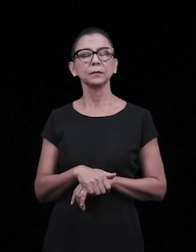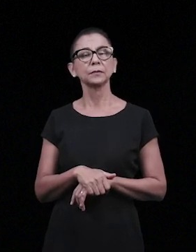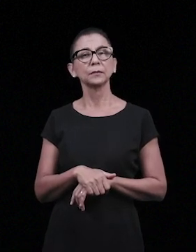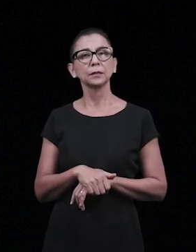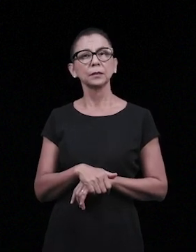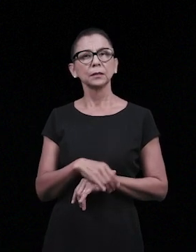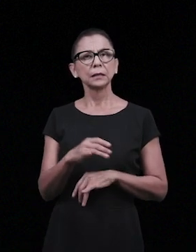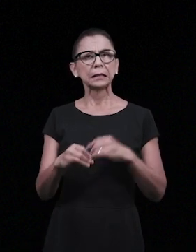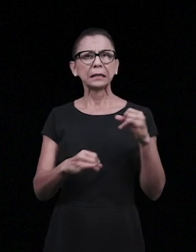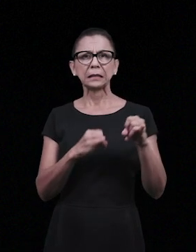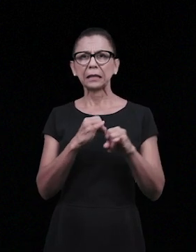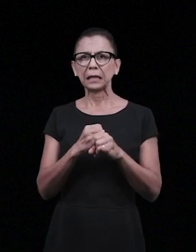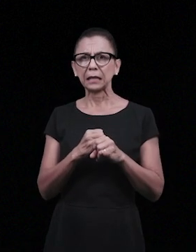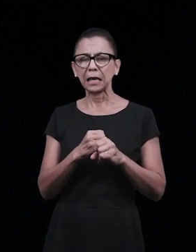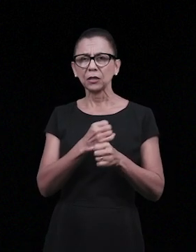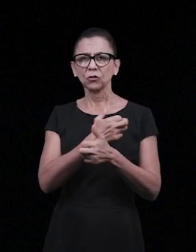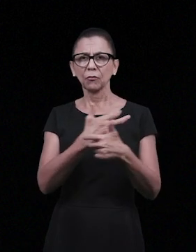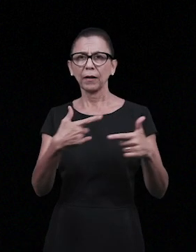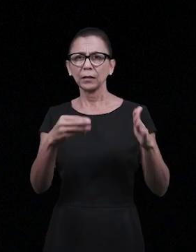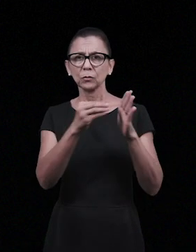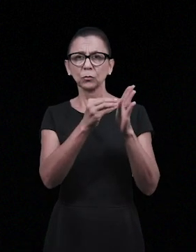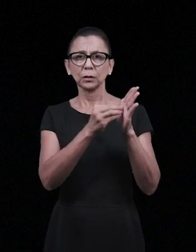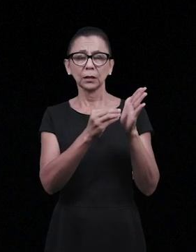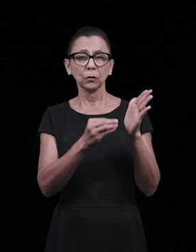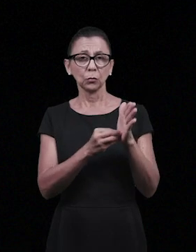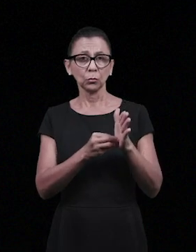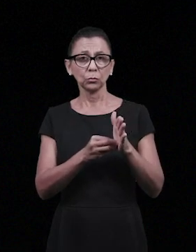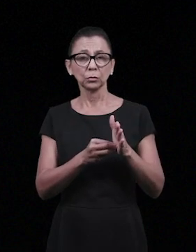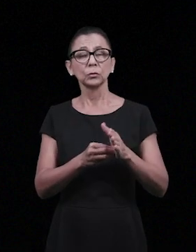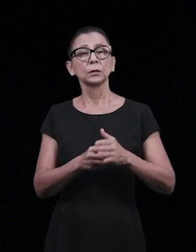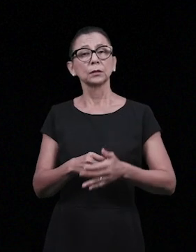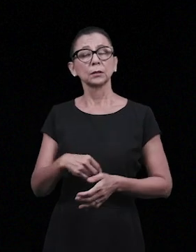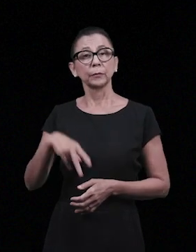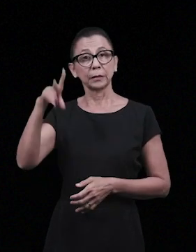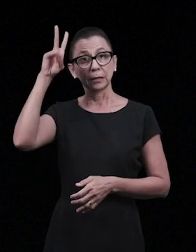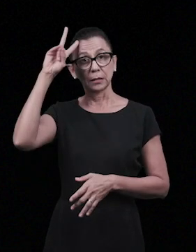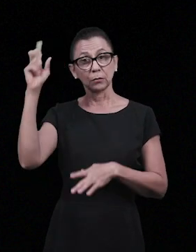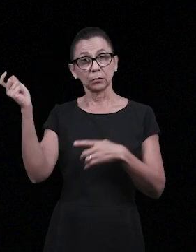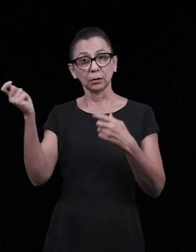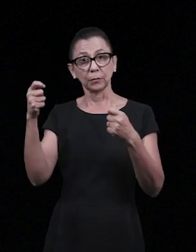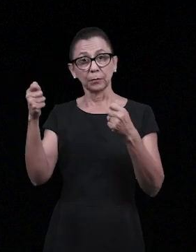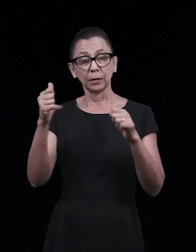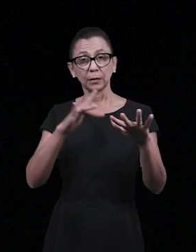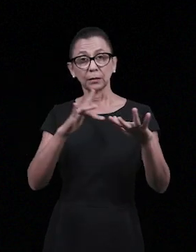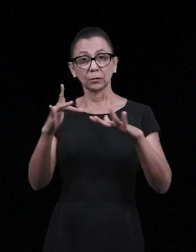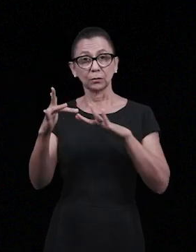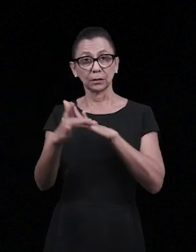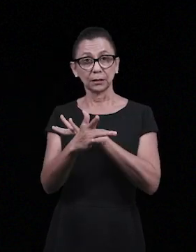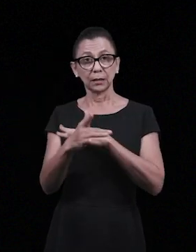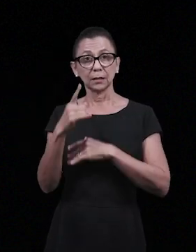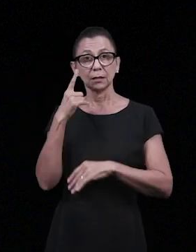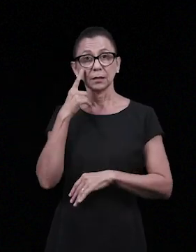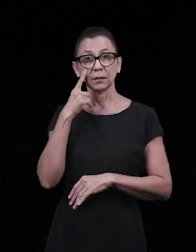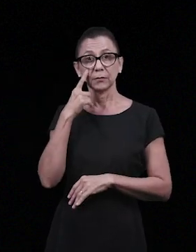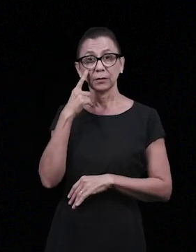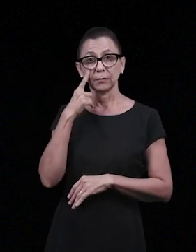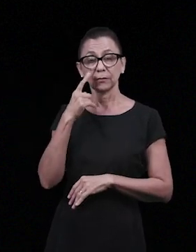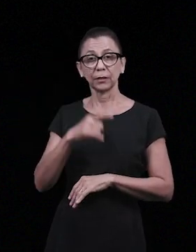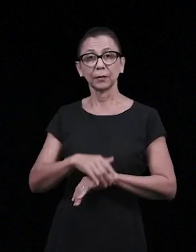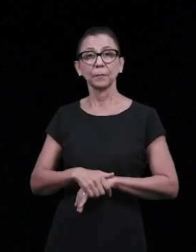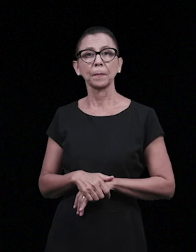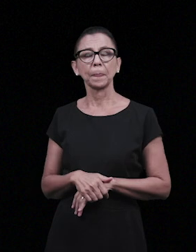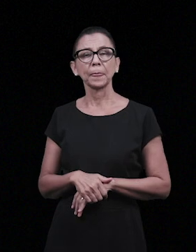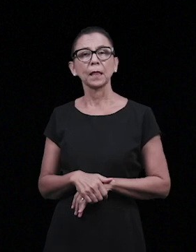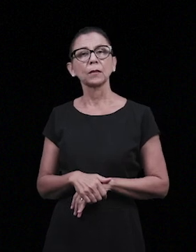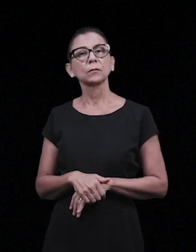notre agenda hebdomadaire. Elle est publiée tous les lundis dans nos réseaux sociaux et dans l'application de la radio Manaïm. Vous